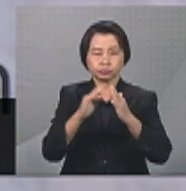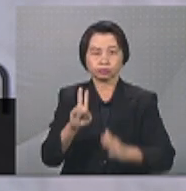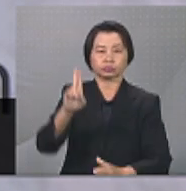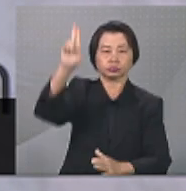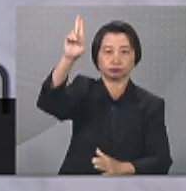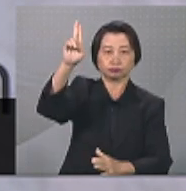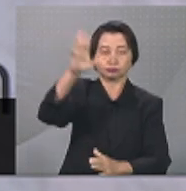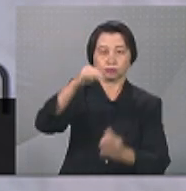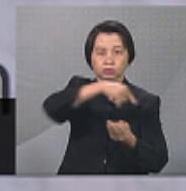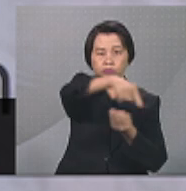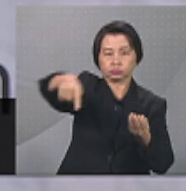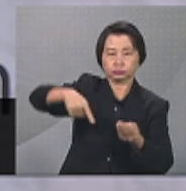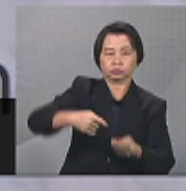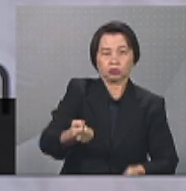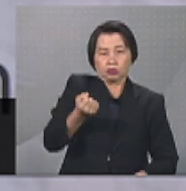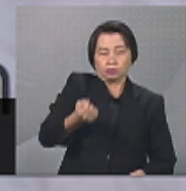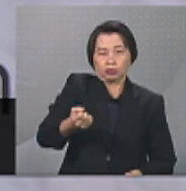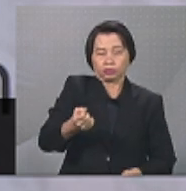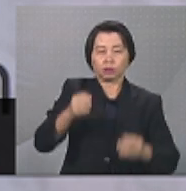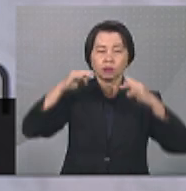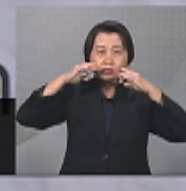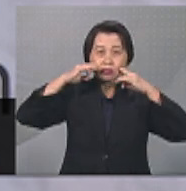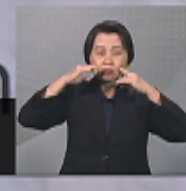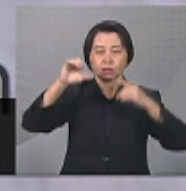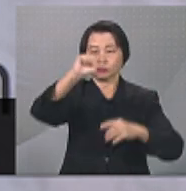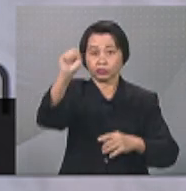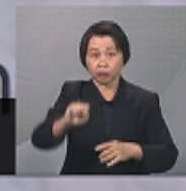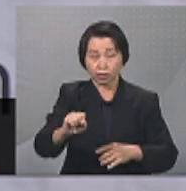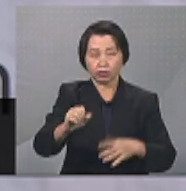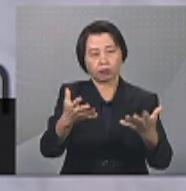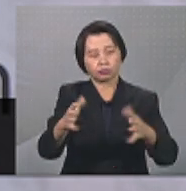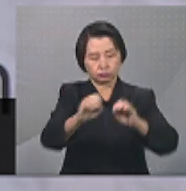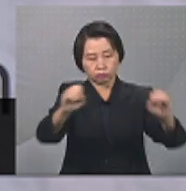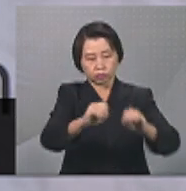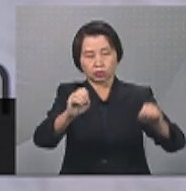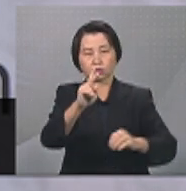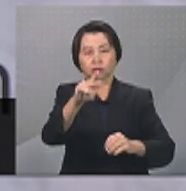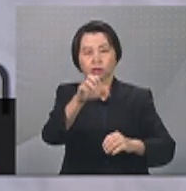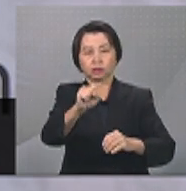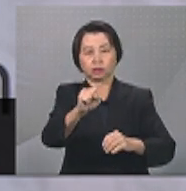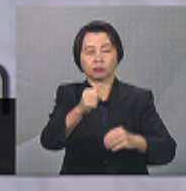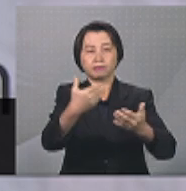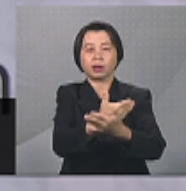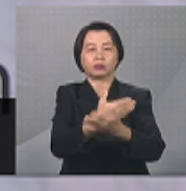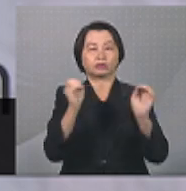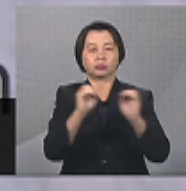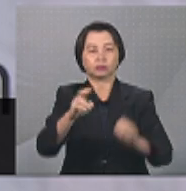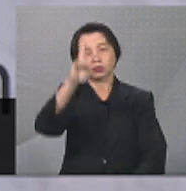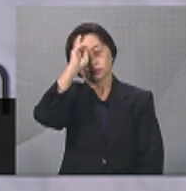dan sekitar Pasar Borong Kuala Lumpur Selayang, iaitu tiada kes baru, iaitu